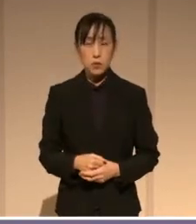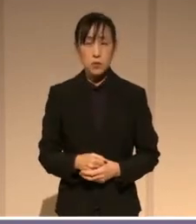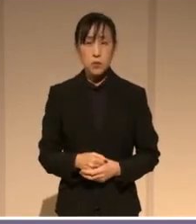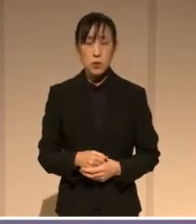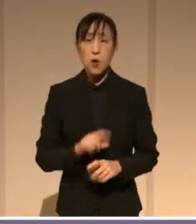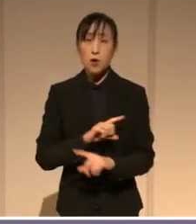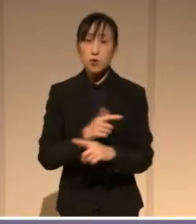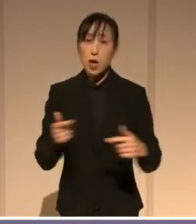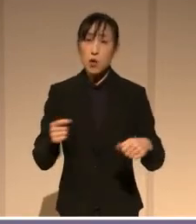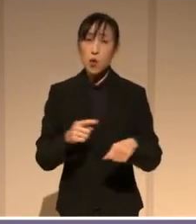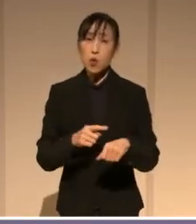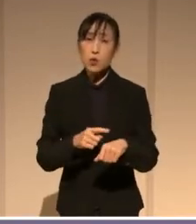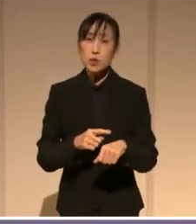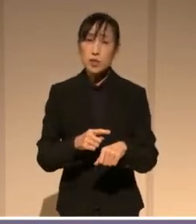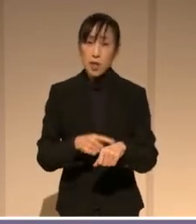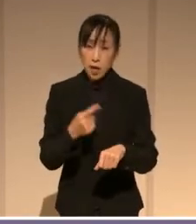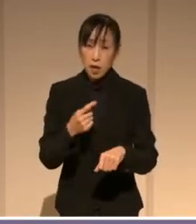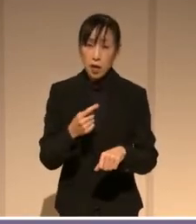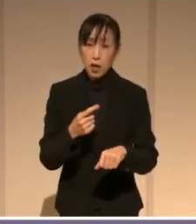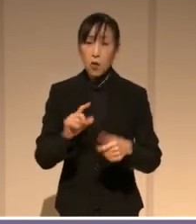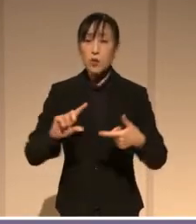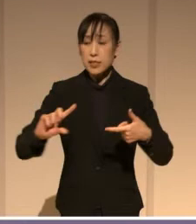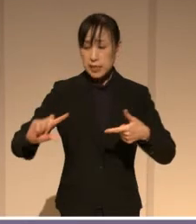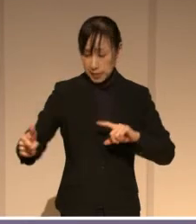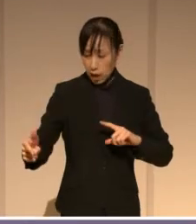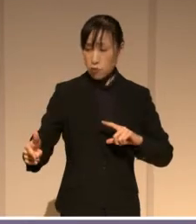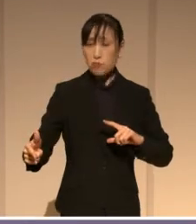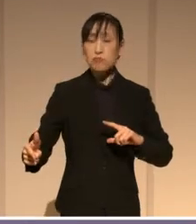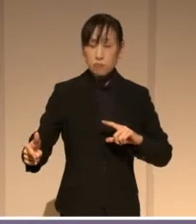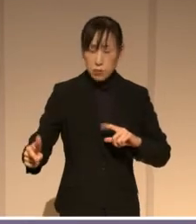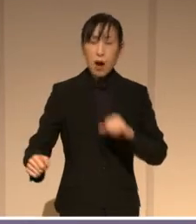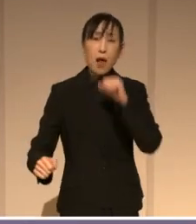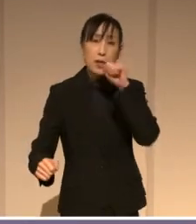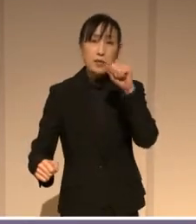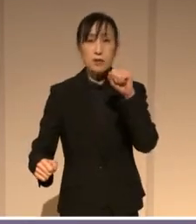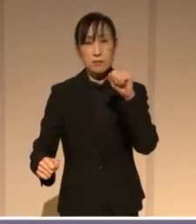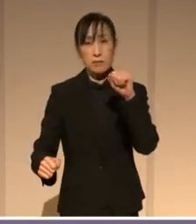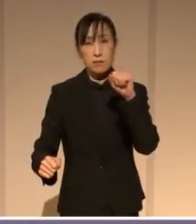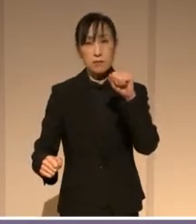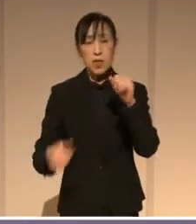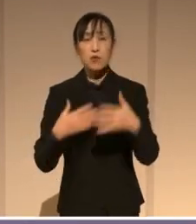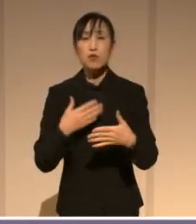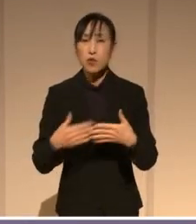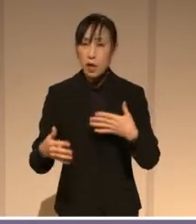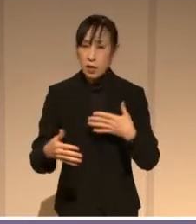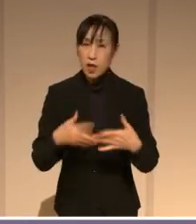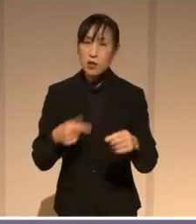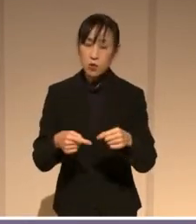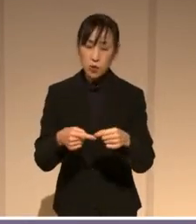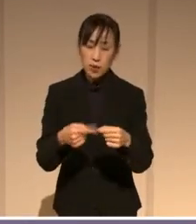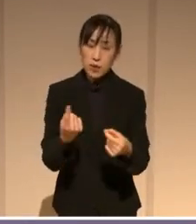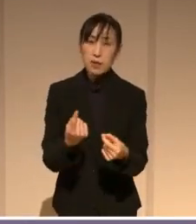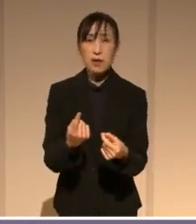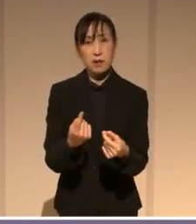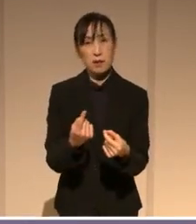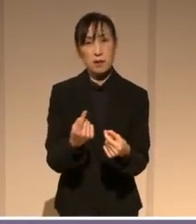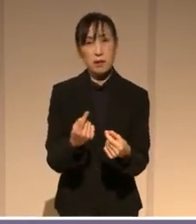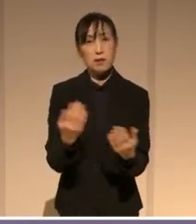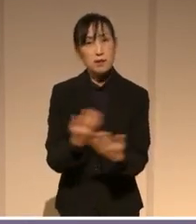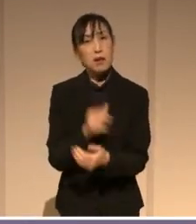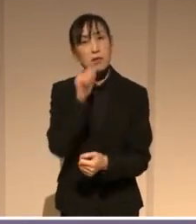違うからいいなぁみたいなのを体験するひとつのきっかけになったらうれしいなって思います